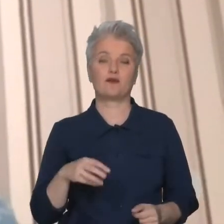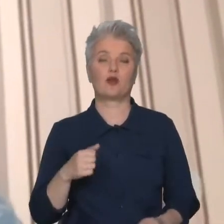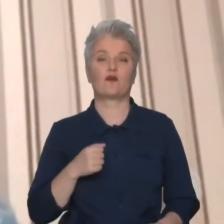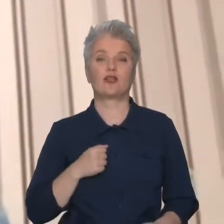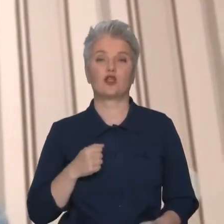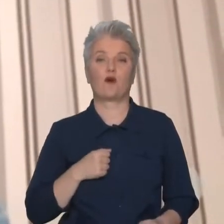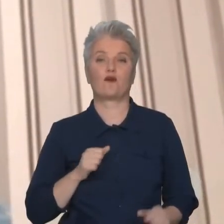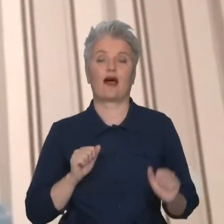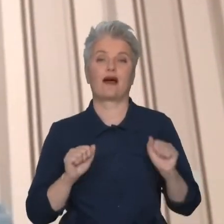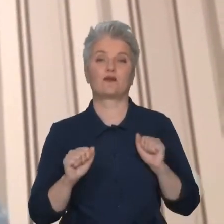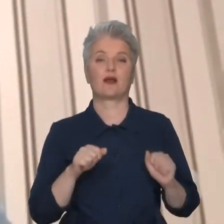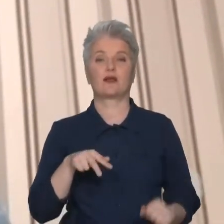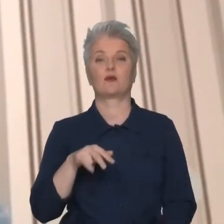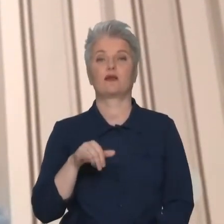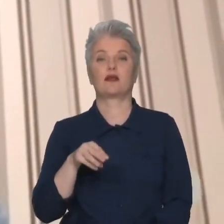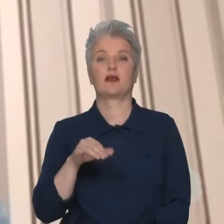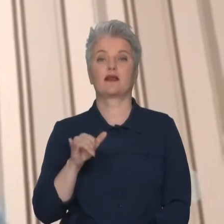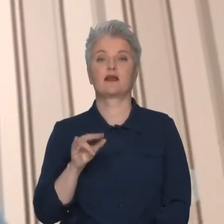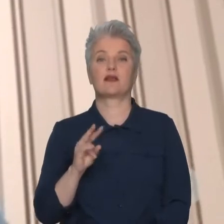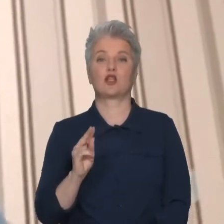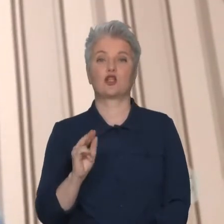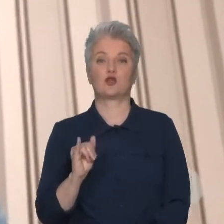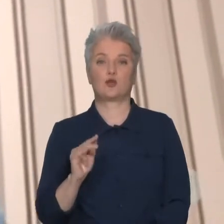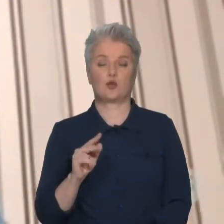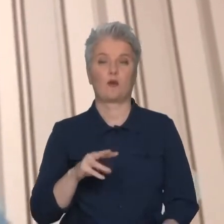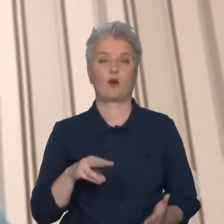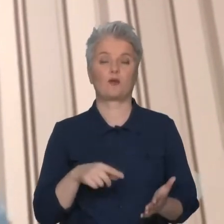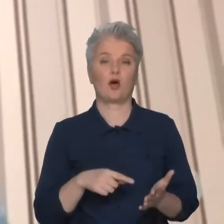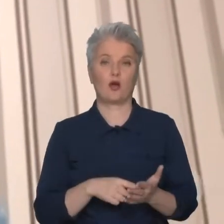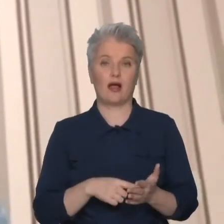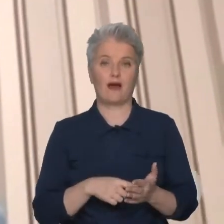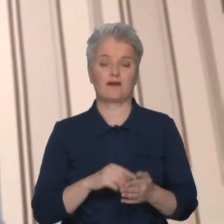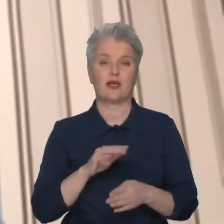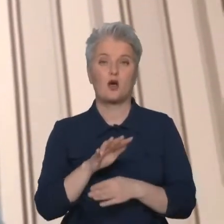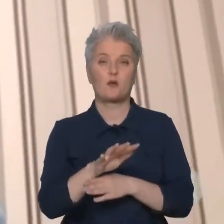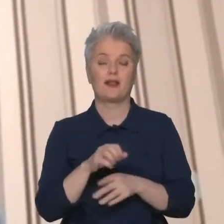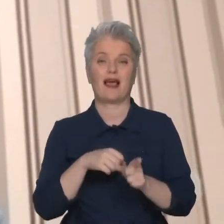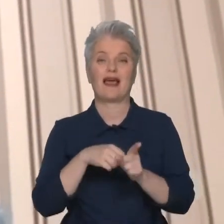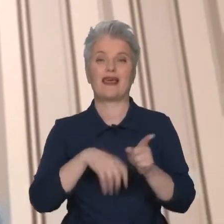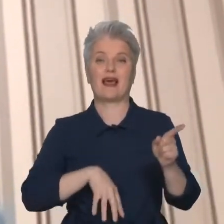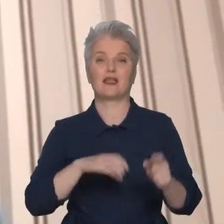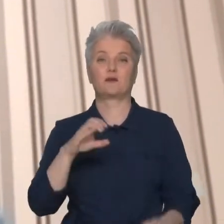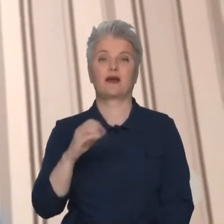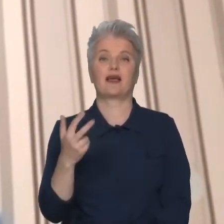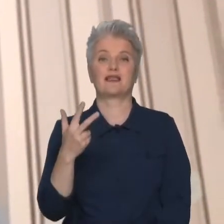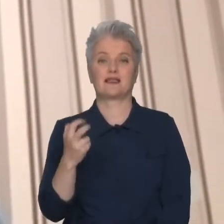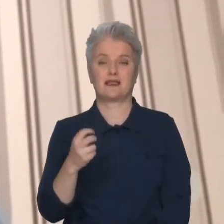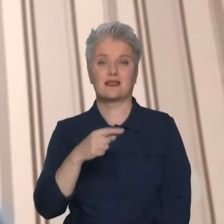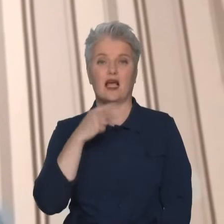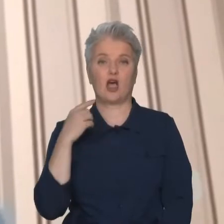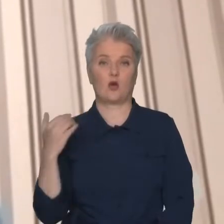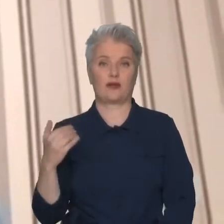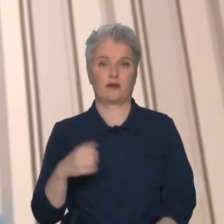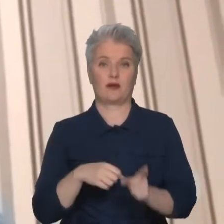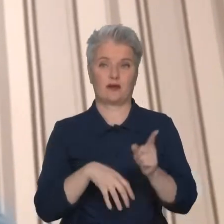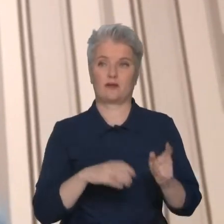адміністрації Дмитро Плетенчук, по Миколаєву били ракетами С-300. Власне, росіяни били